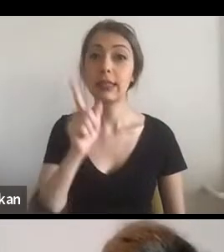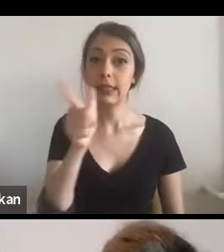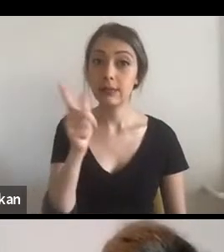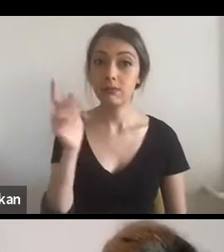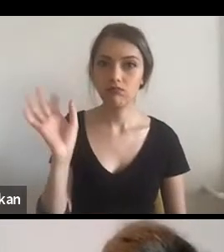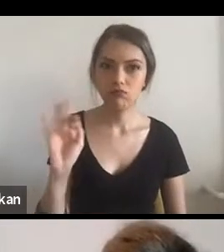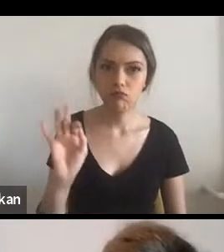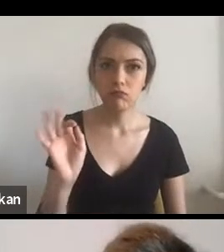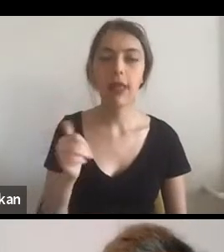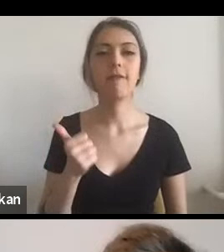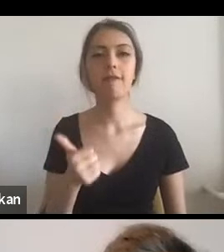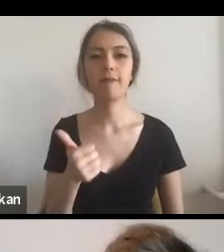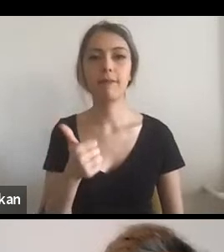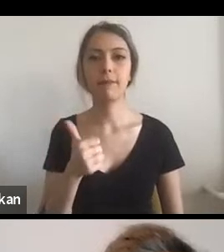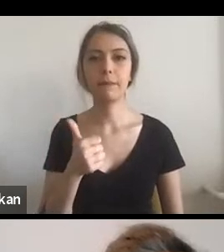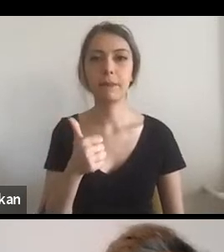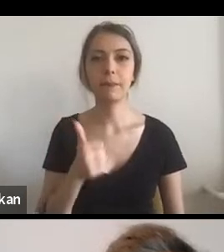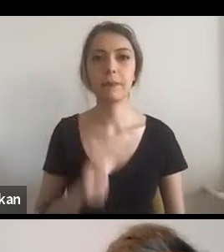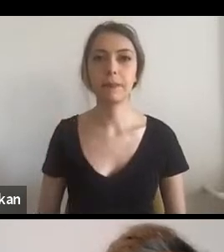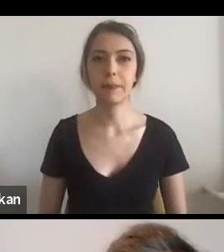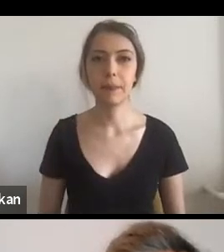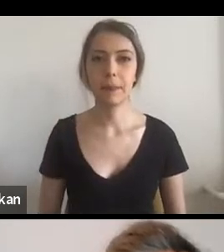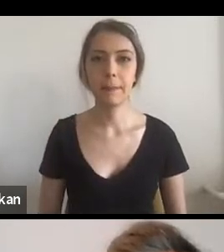değil mi? Bir sıkıntı olmasın.